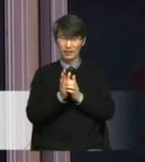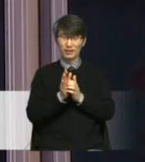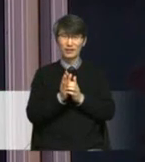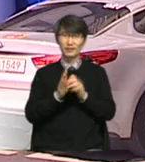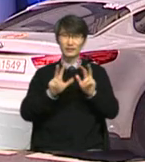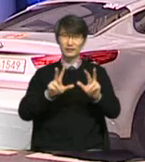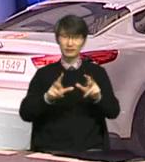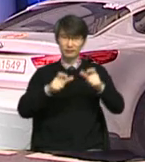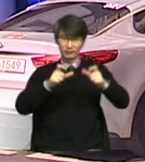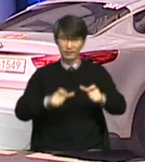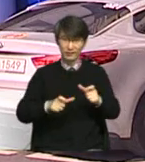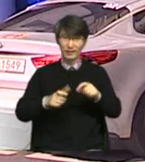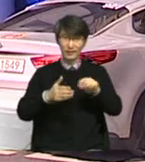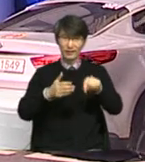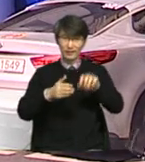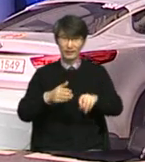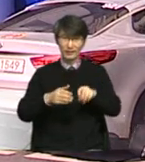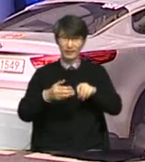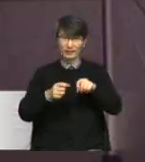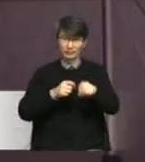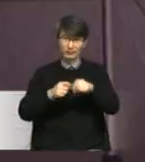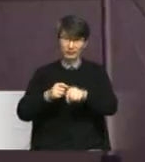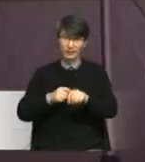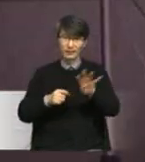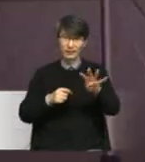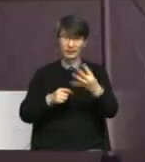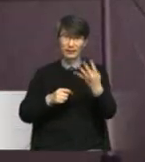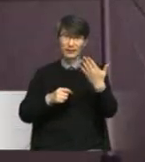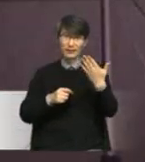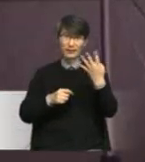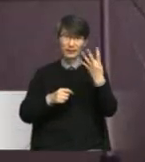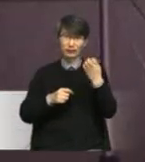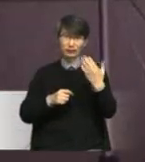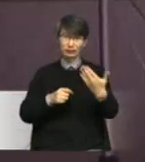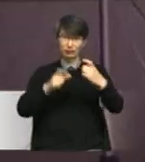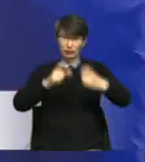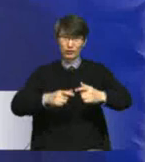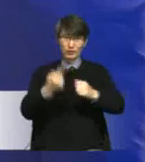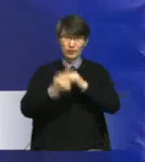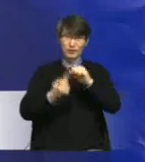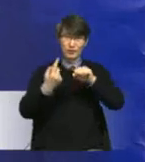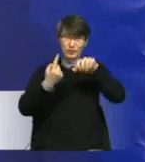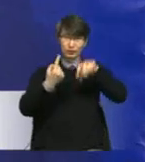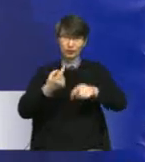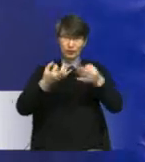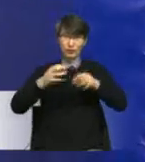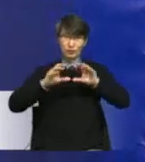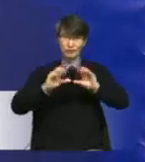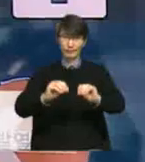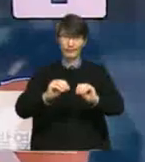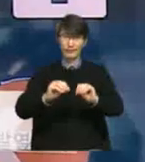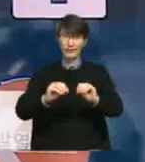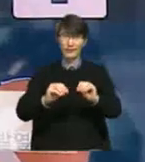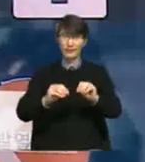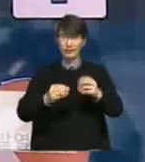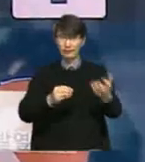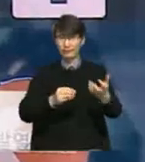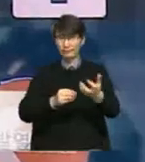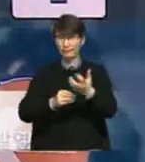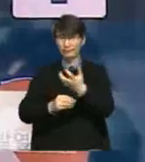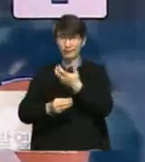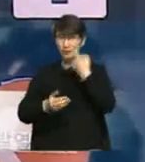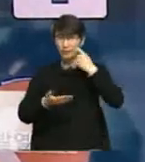현재 군은 산하 공공 시설 4배가 은 4곳에 일주일간 전년 패스했습니다 또 확진 자 의 동선이